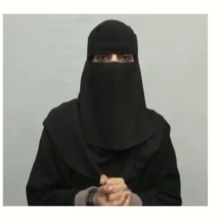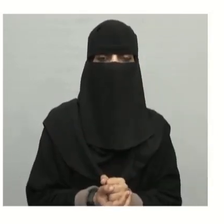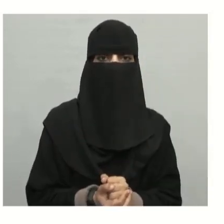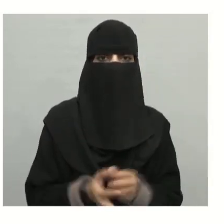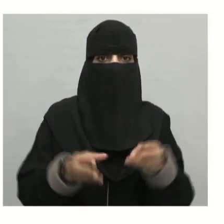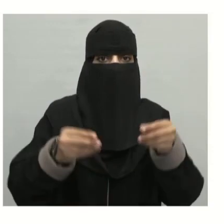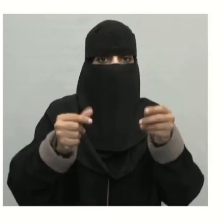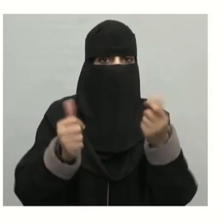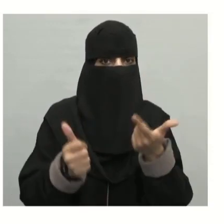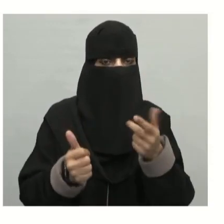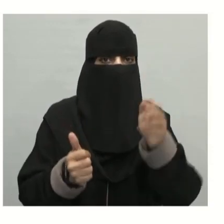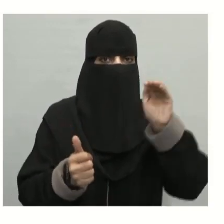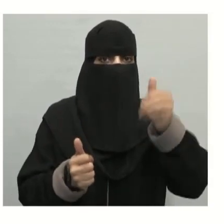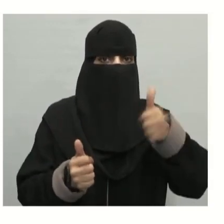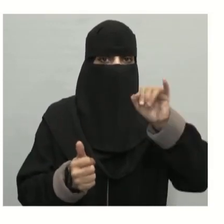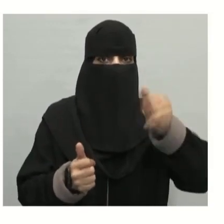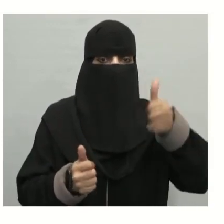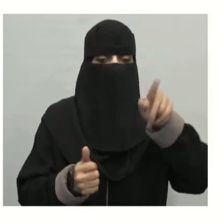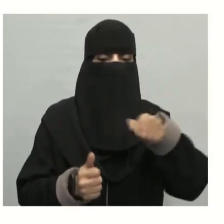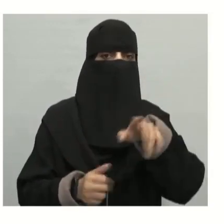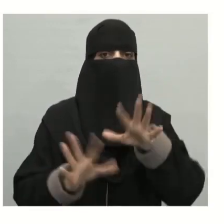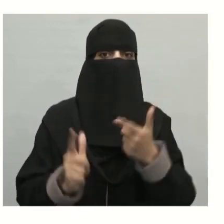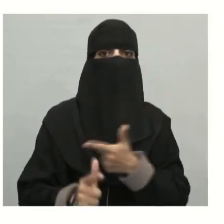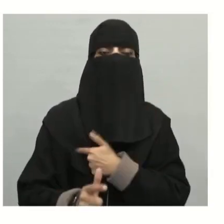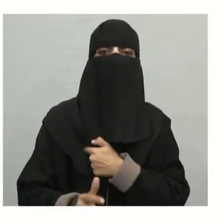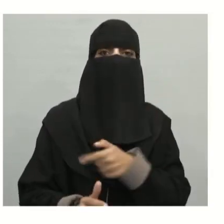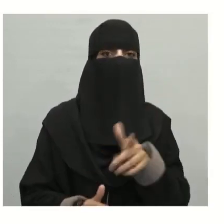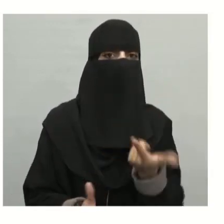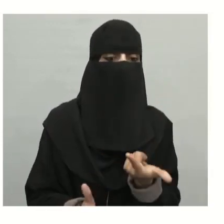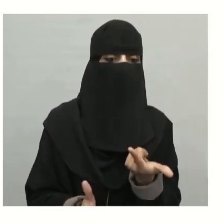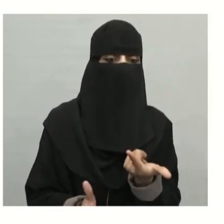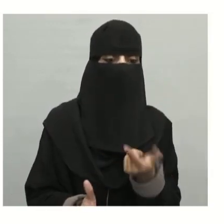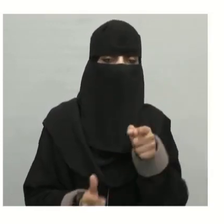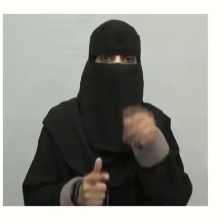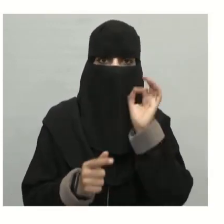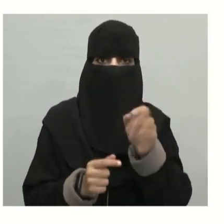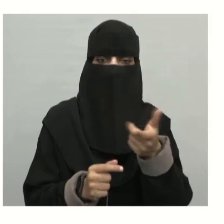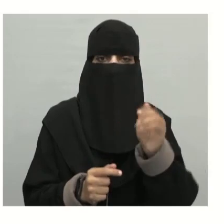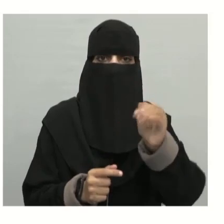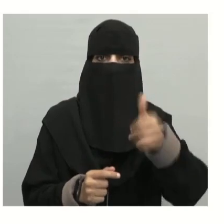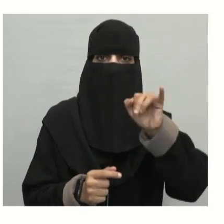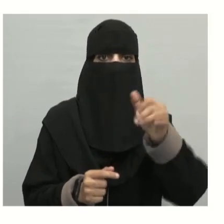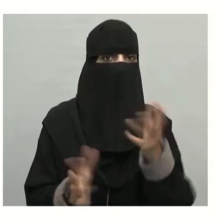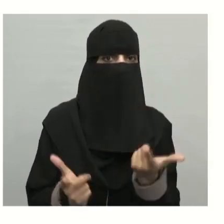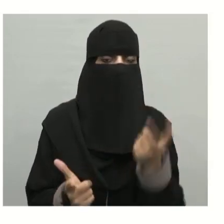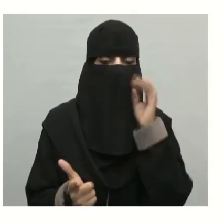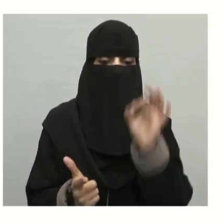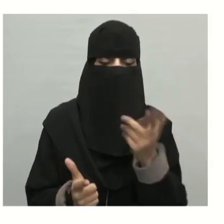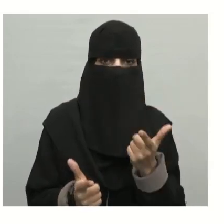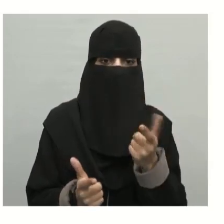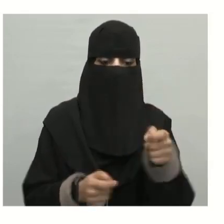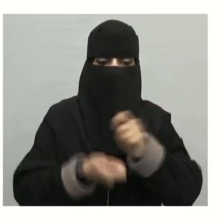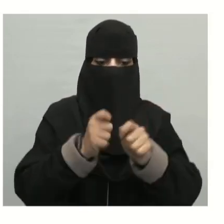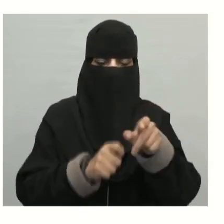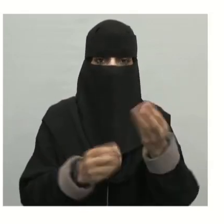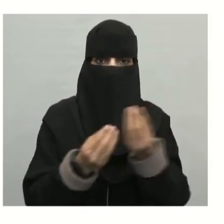الخامات متى اسمي القطعه هذه هي خام متى يسمى المعدن خام اذا